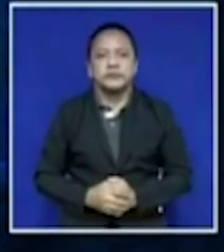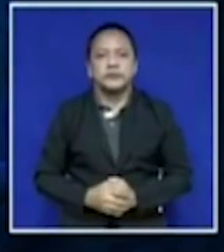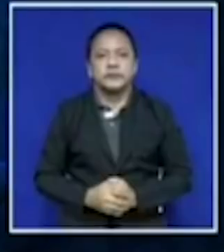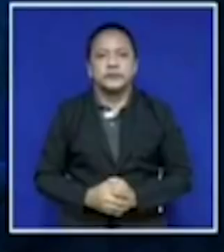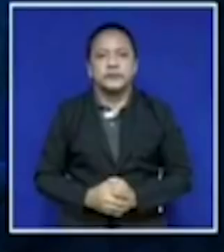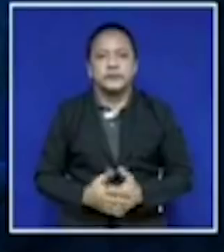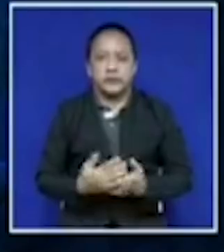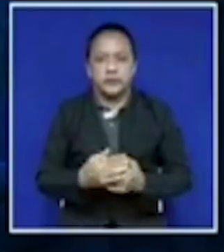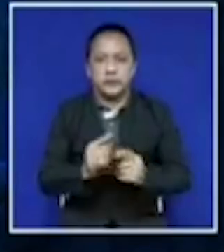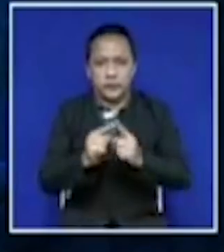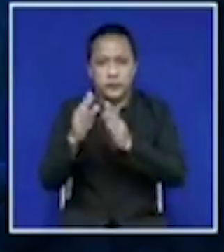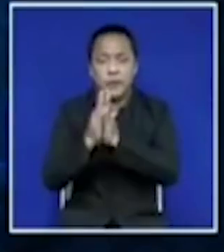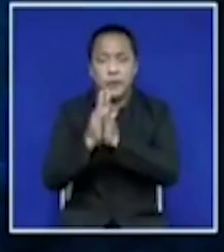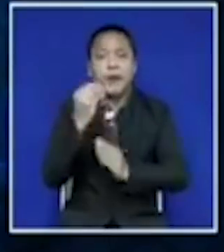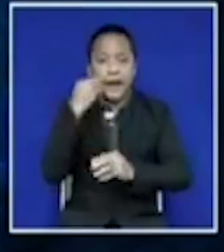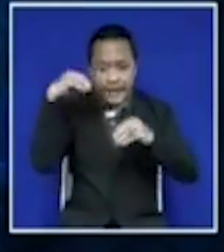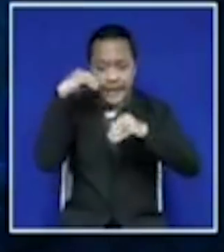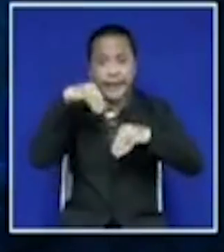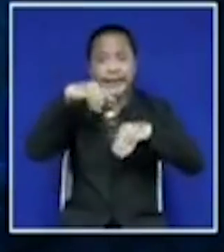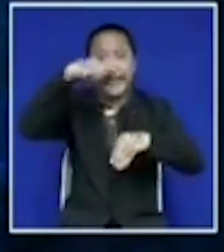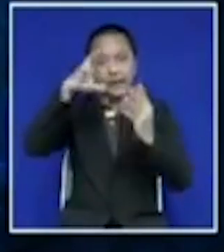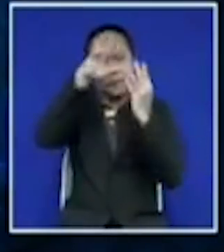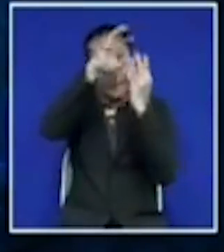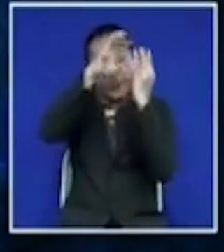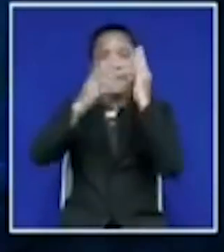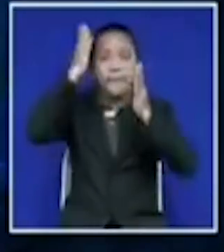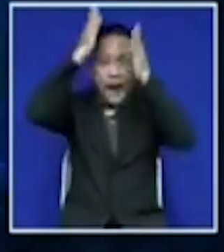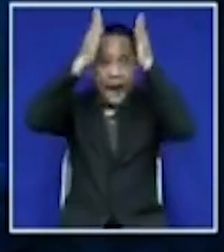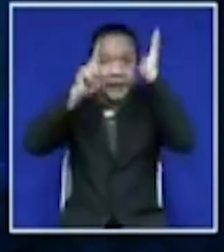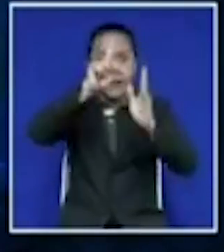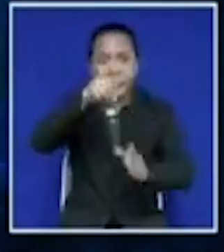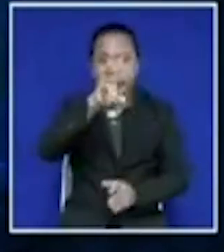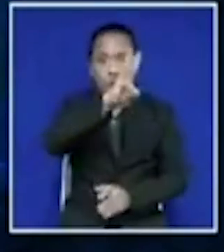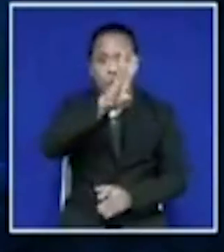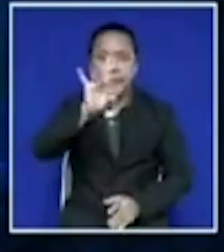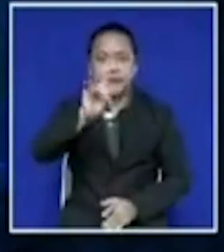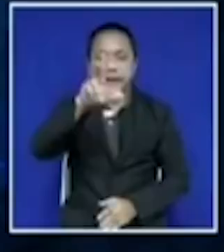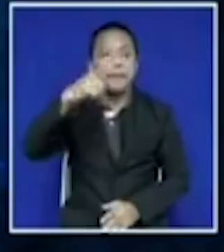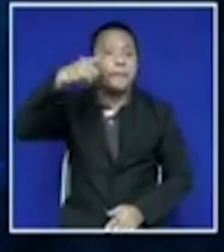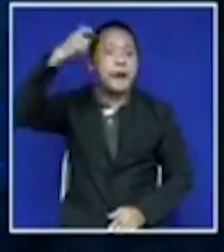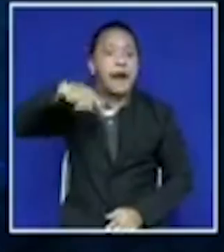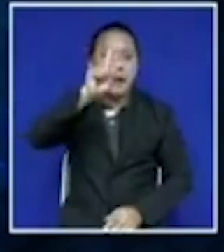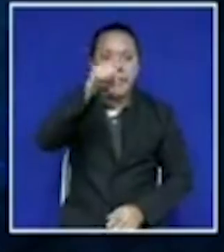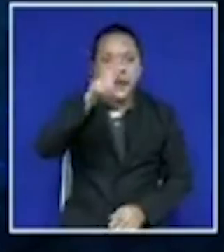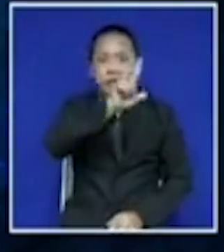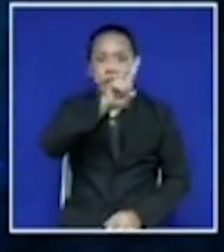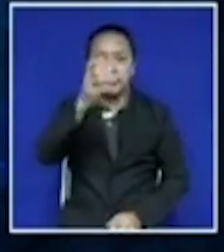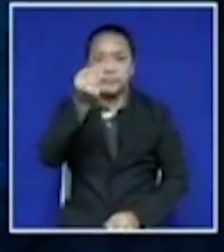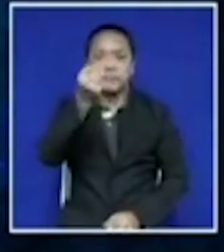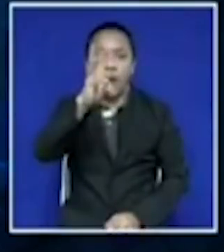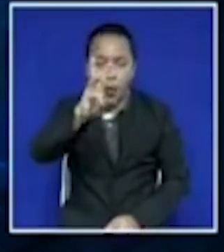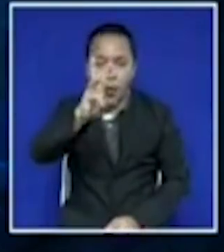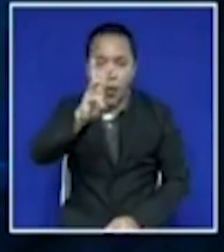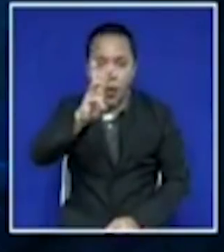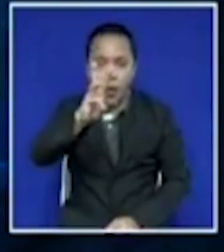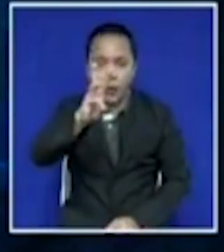ก็ดูสถานการณ์รอบบ้านเรานะครับทางมาเลเซีย 1,683 เมียนมานี่ 1,116 ซึ่งเป็น